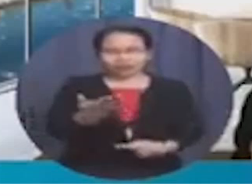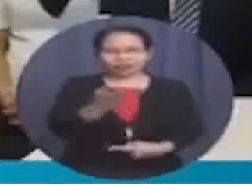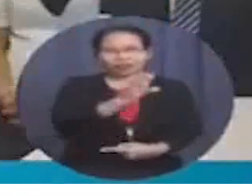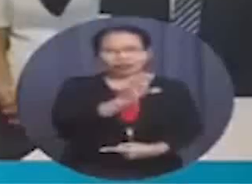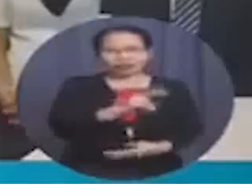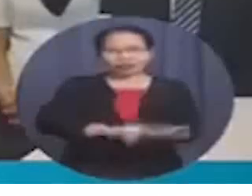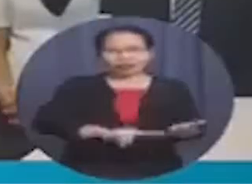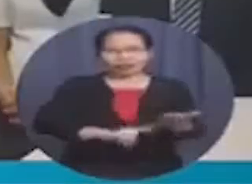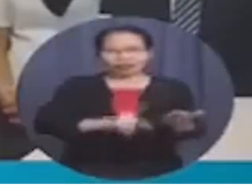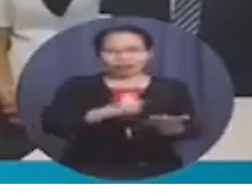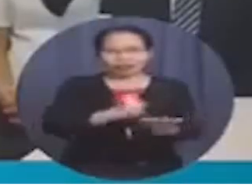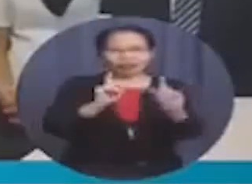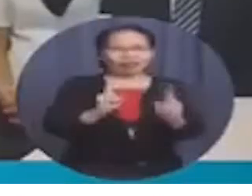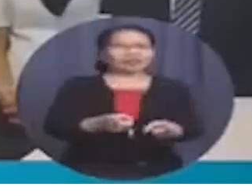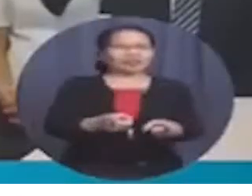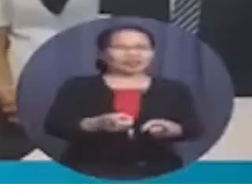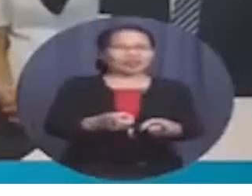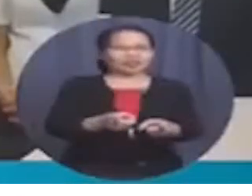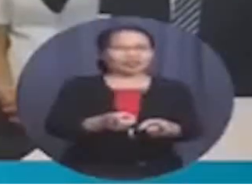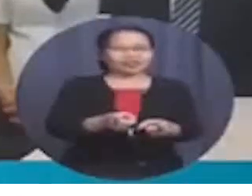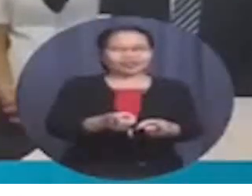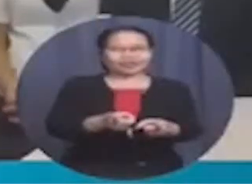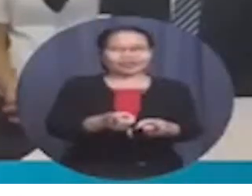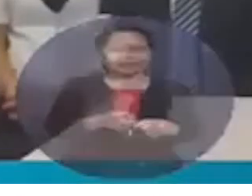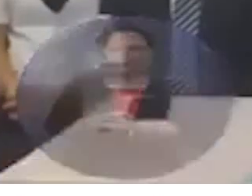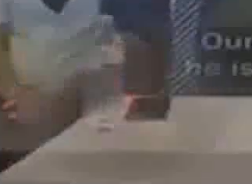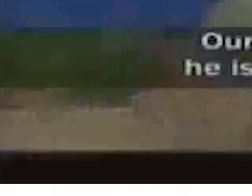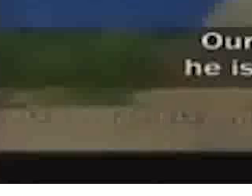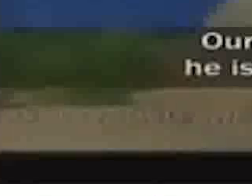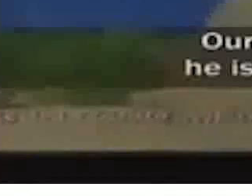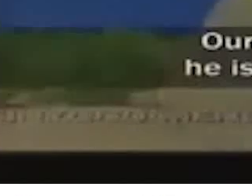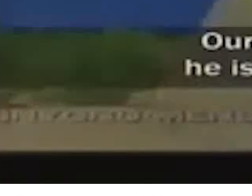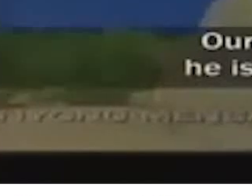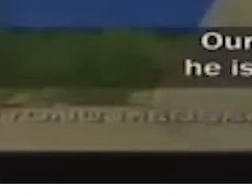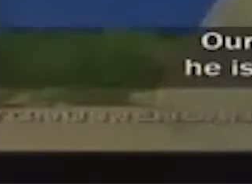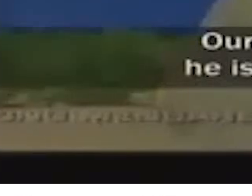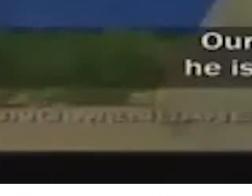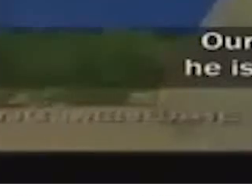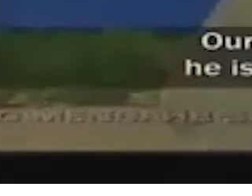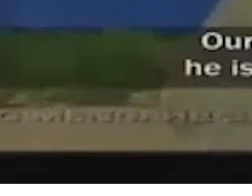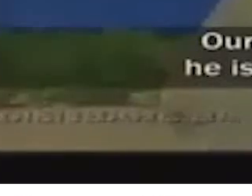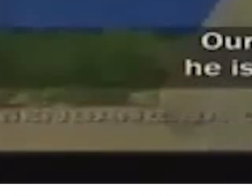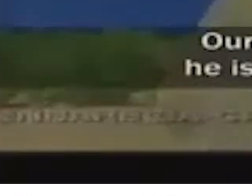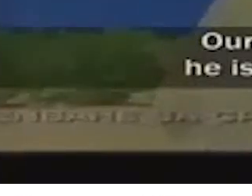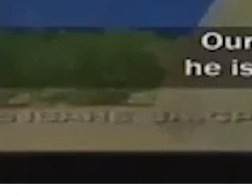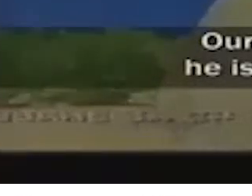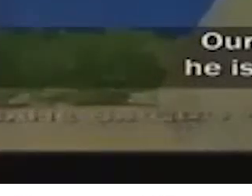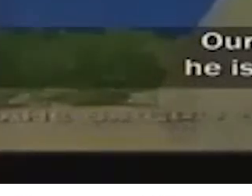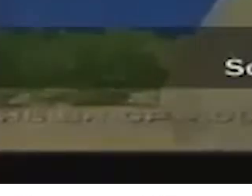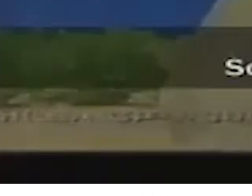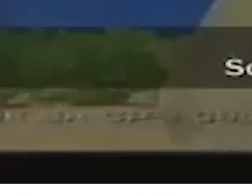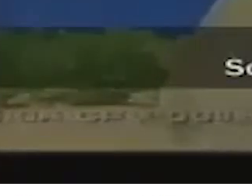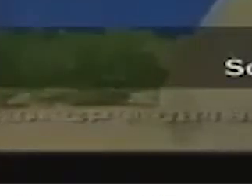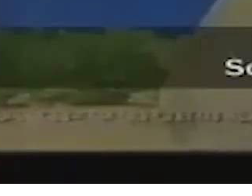Basa. Pakinggan niyo kung ano ang sagot nila. Kaya nga, sabi ng ating tagapamahalang pangkalahatan, ang sinasabi sa'yo,